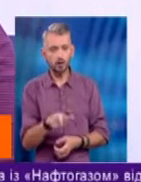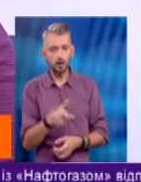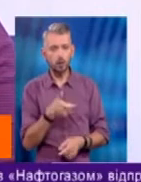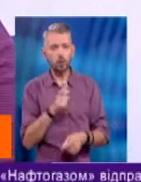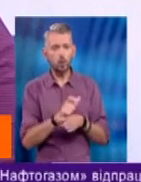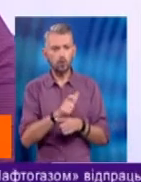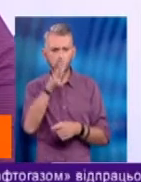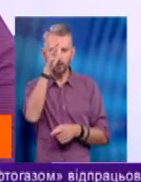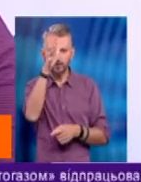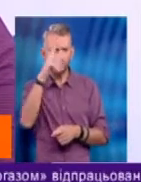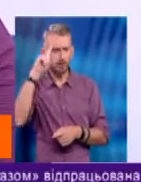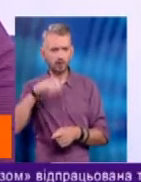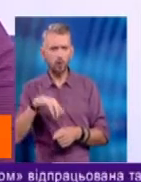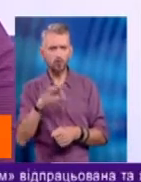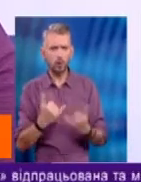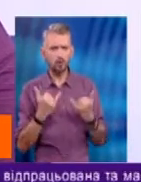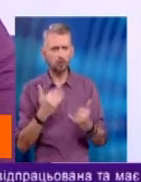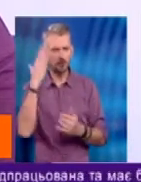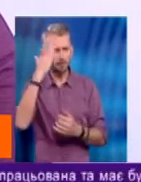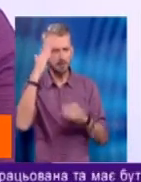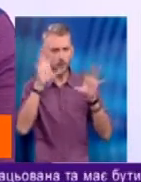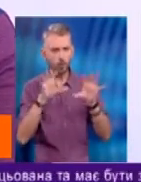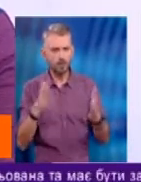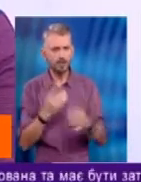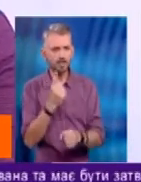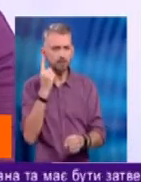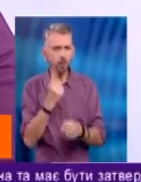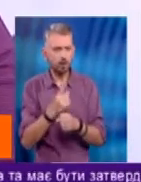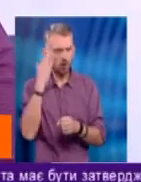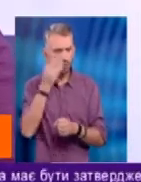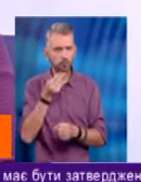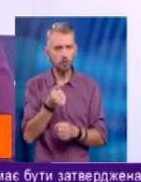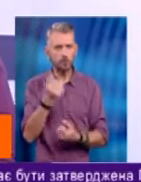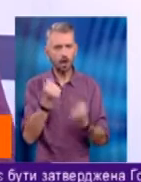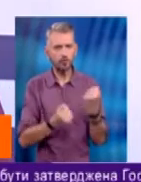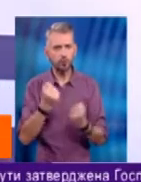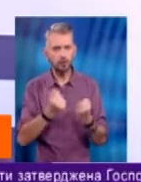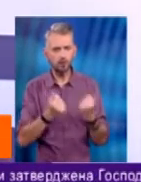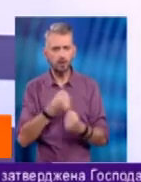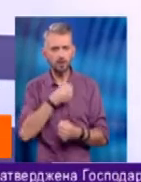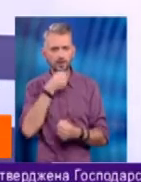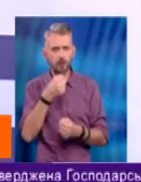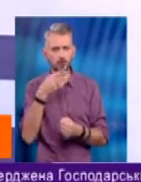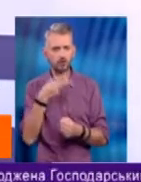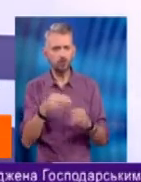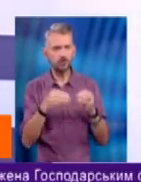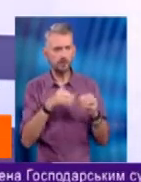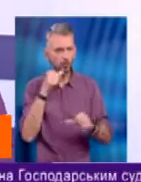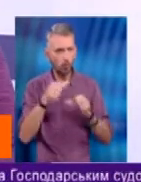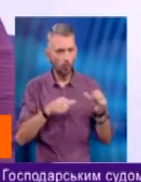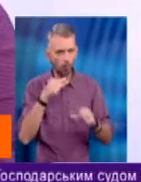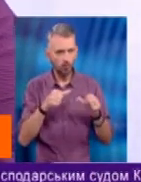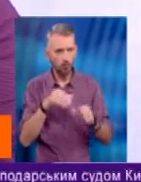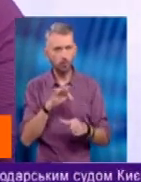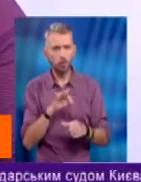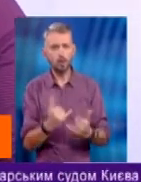досить освічена і знає про нинішній митний кодекс, який забороняє розмитнювати автомобілі старше 2010 року,